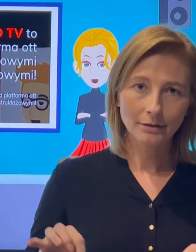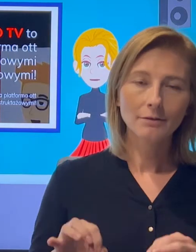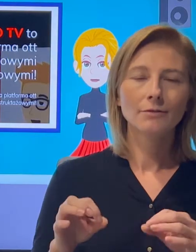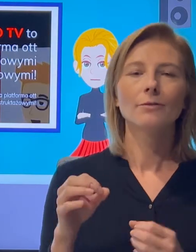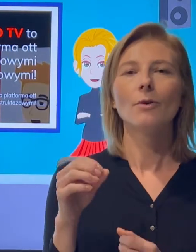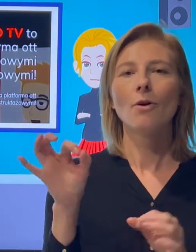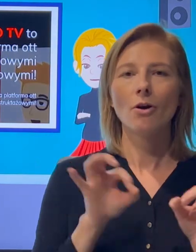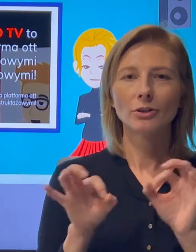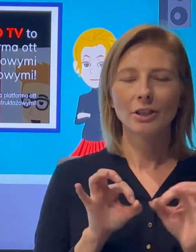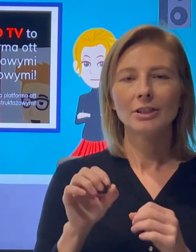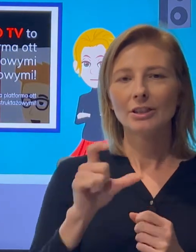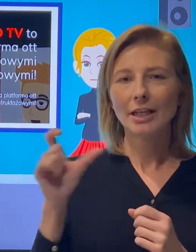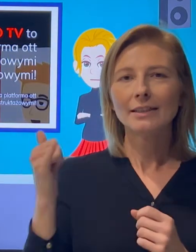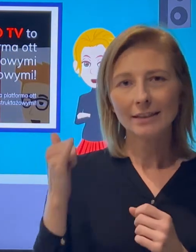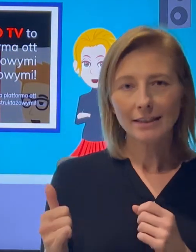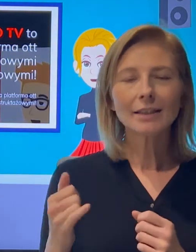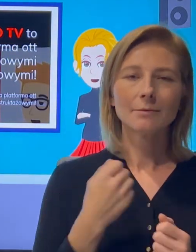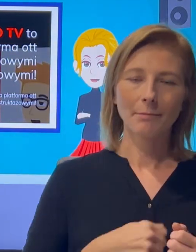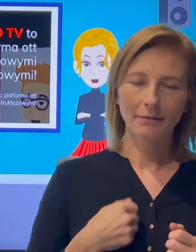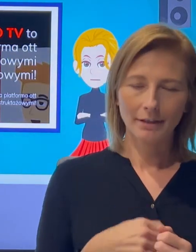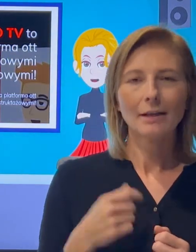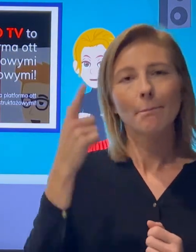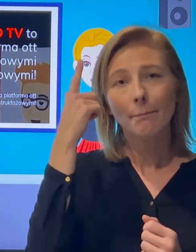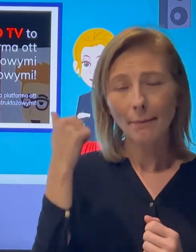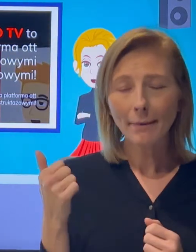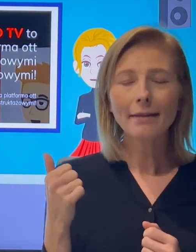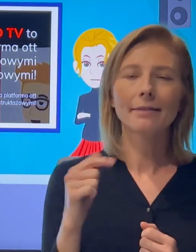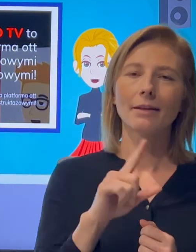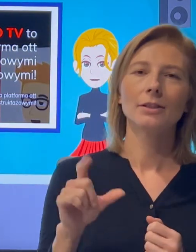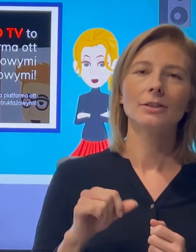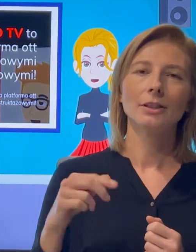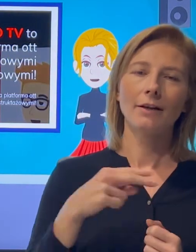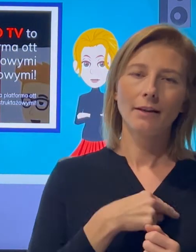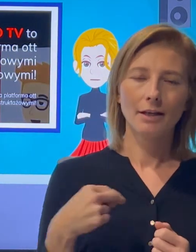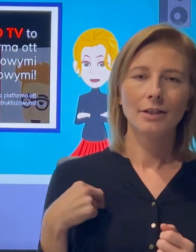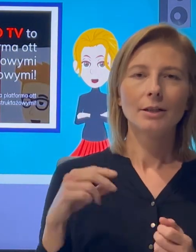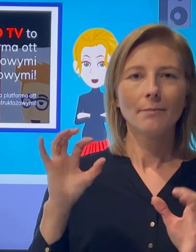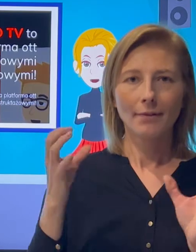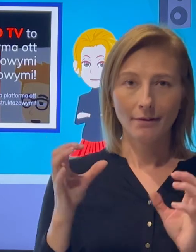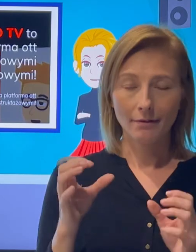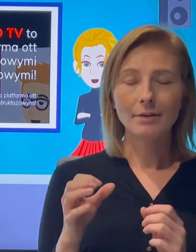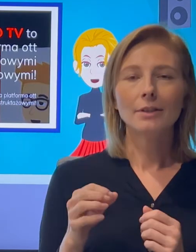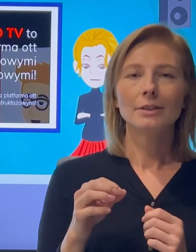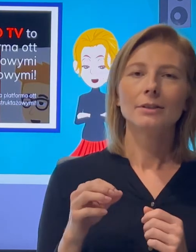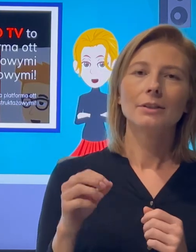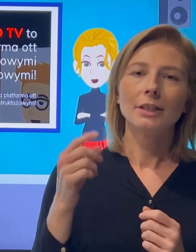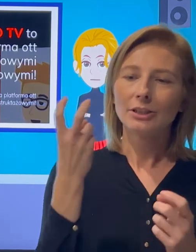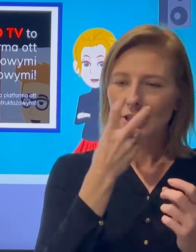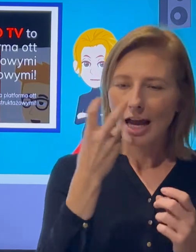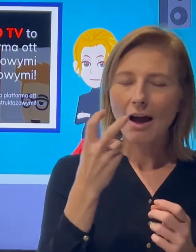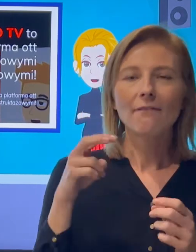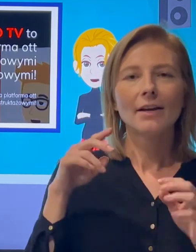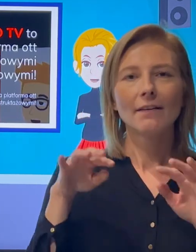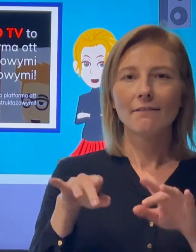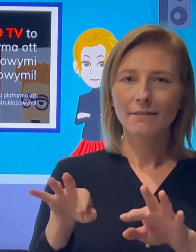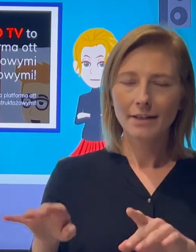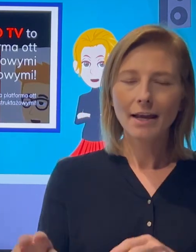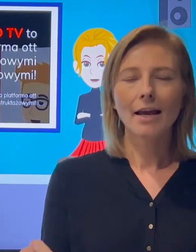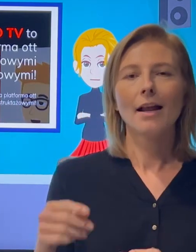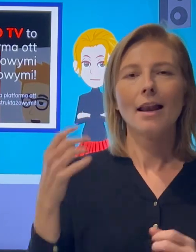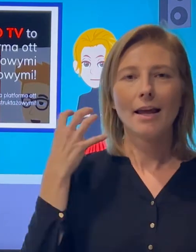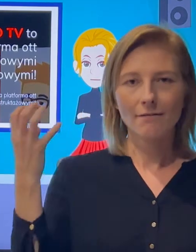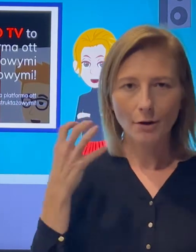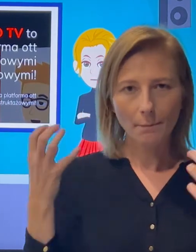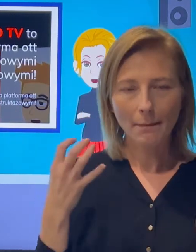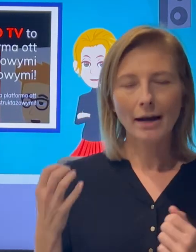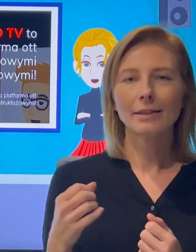i uniknąć stresu. Pamiętaj, iż w Telewizji Onibo TV zawartych jest wiele innych ciekawych i interesujących instruktażowych